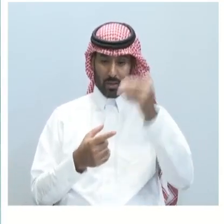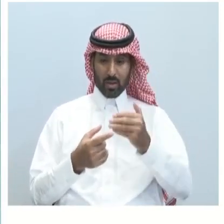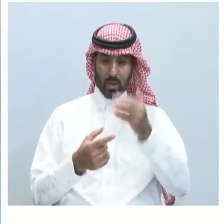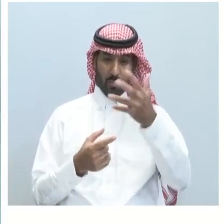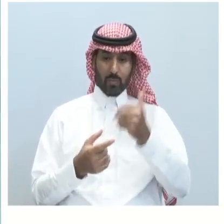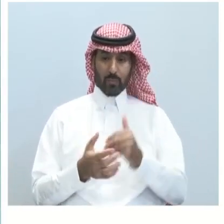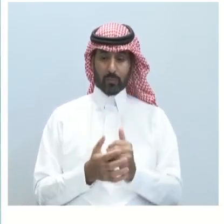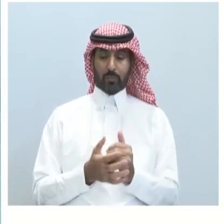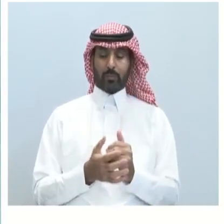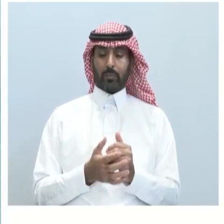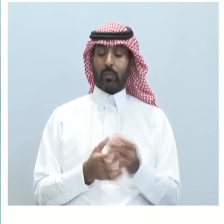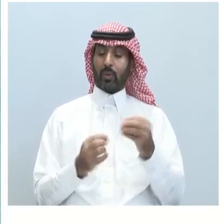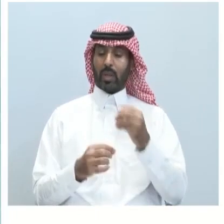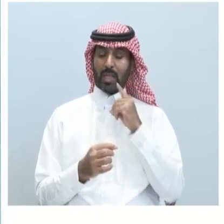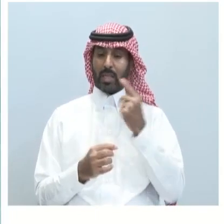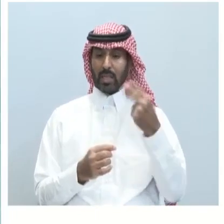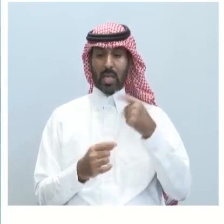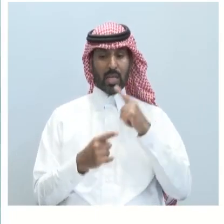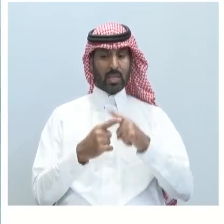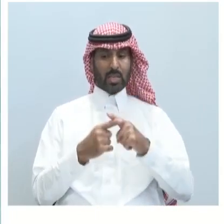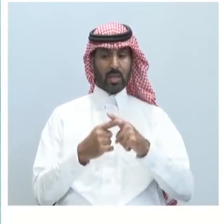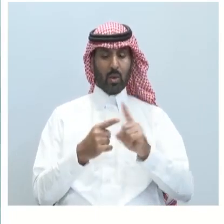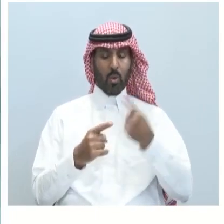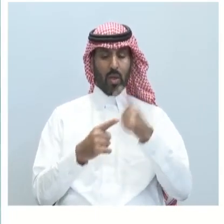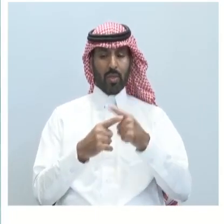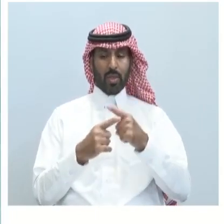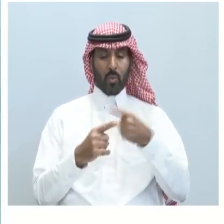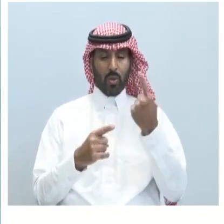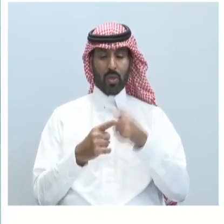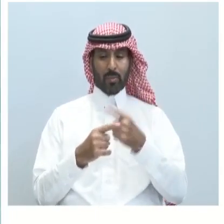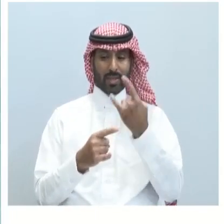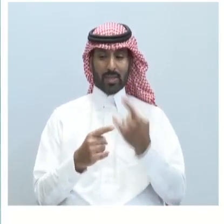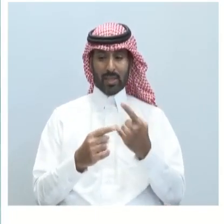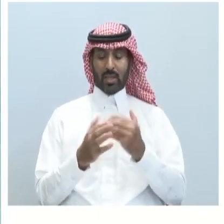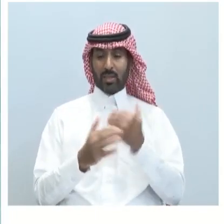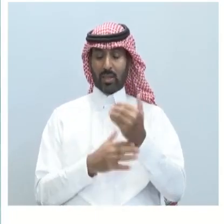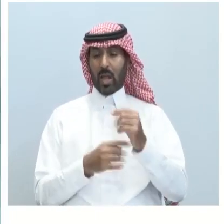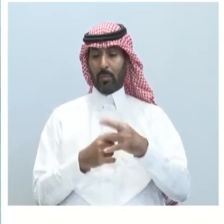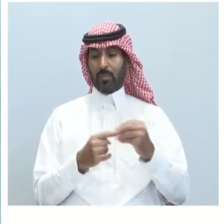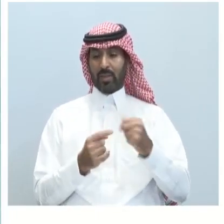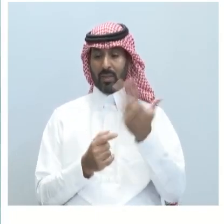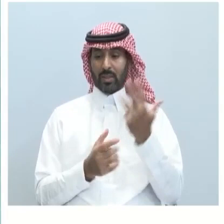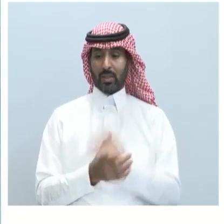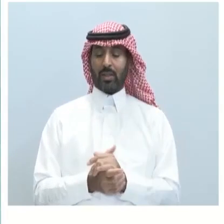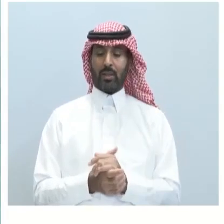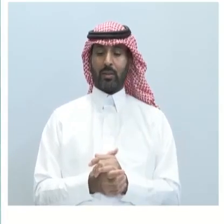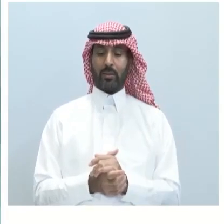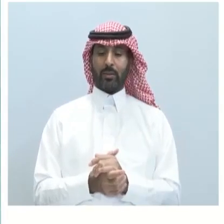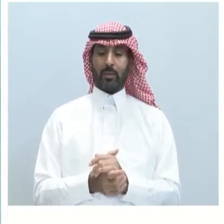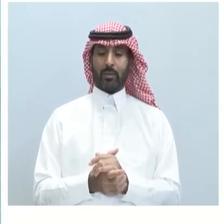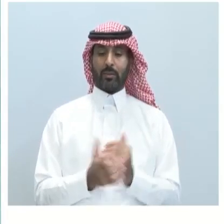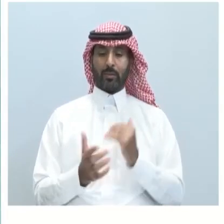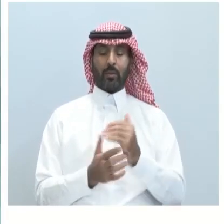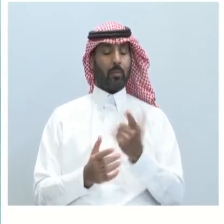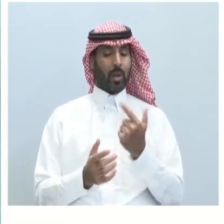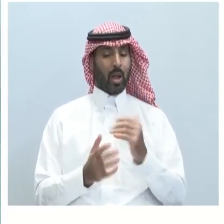معناها هنا فتركيز ايون الهيدروكسيد اللي موجود هنا واحد ضرب عشره والسالب تسعه اقل من واحد ضرب عشره اس سالب خمسه